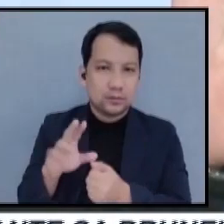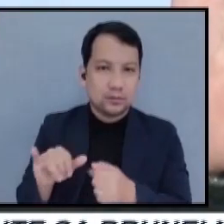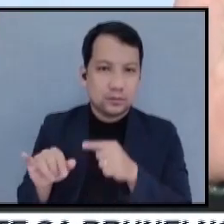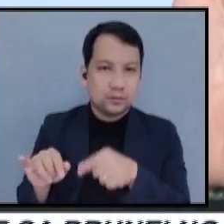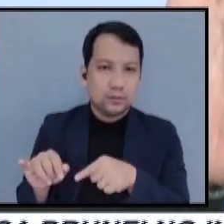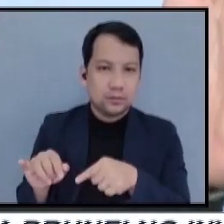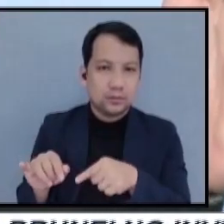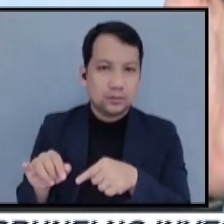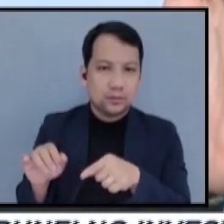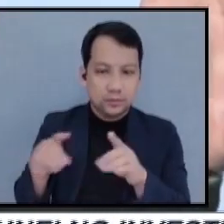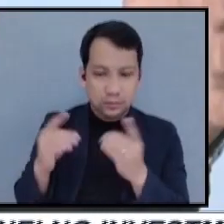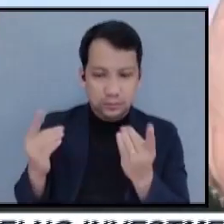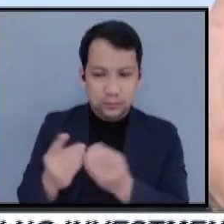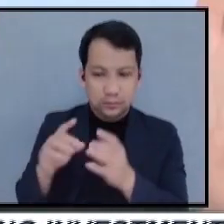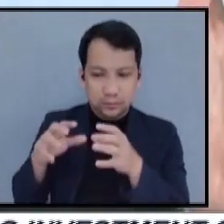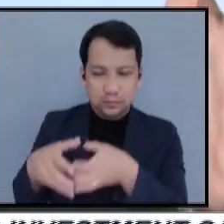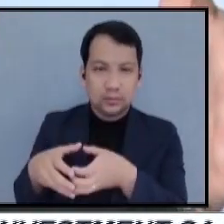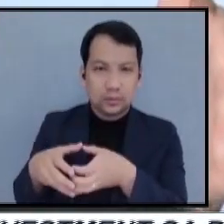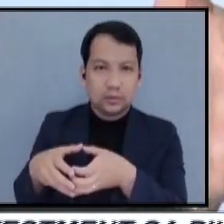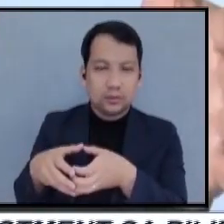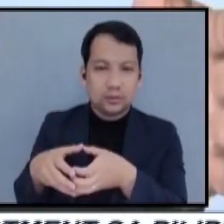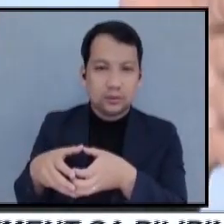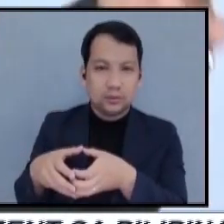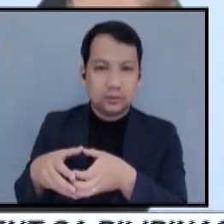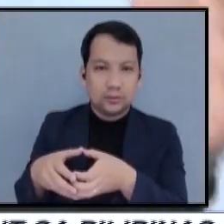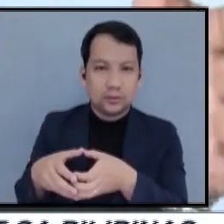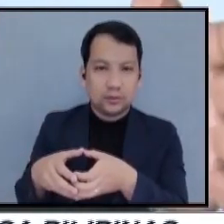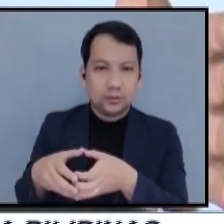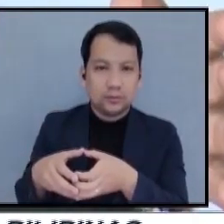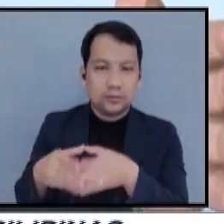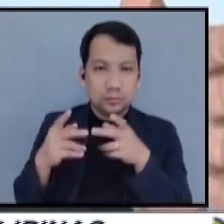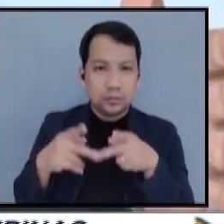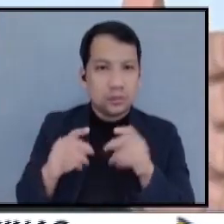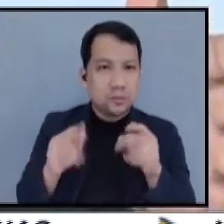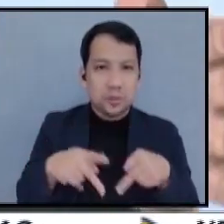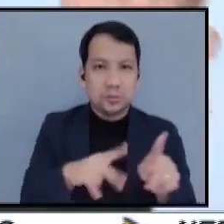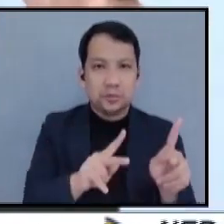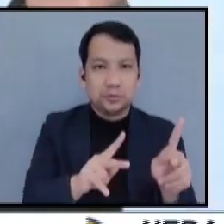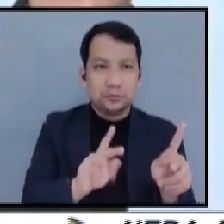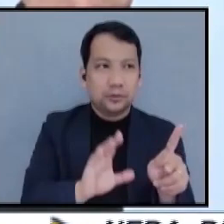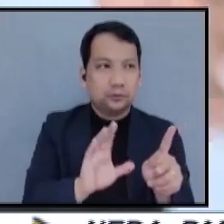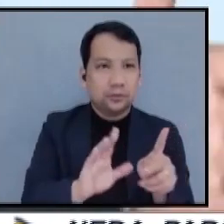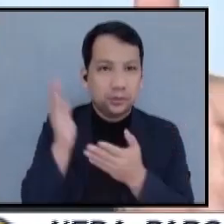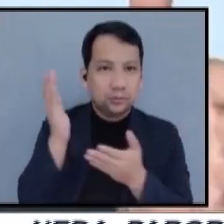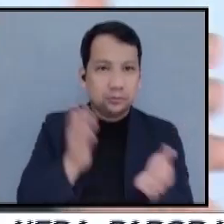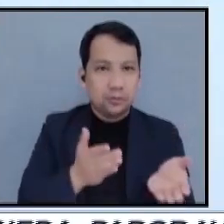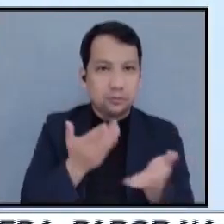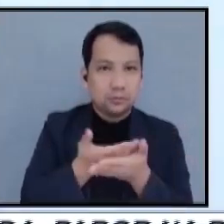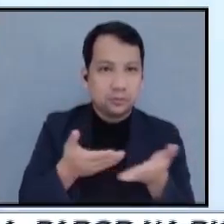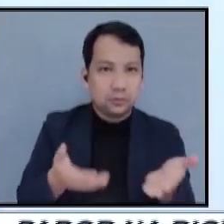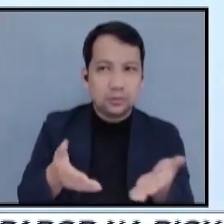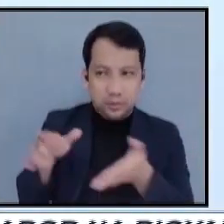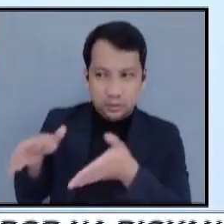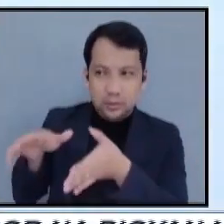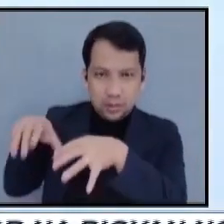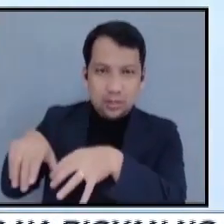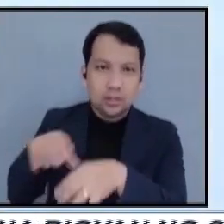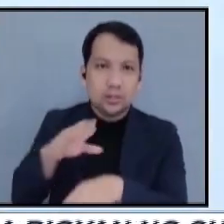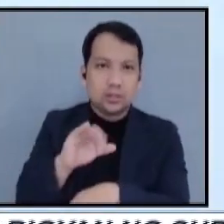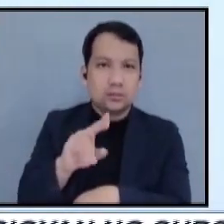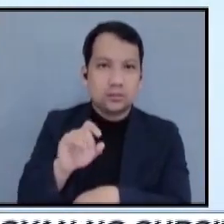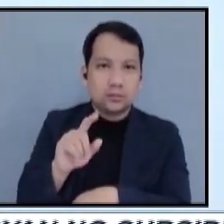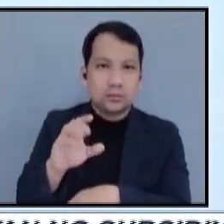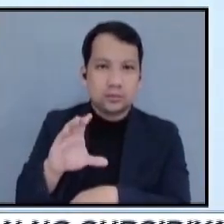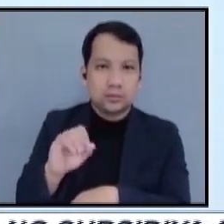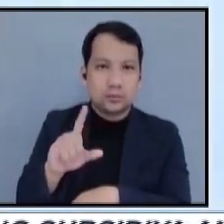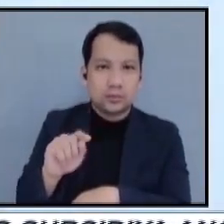Departamento nilang pag sinaming smuggling, custom yan. So, dapat independent